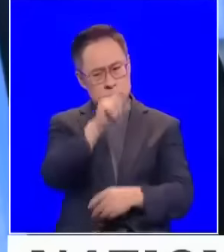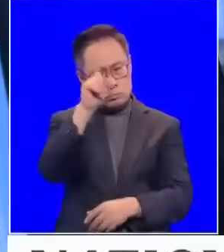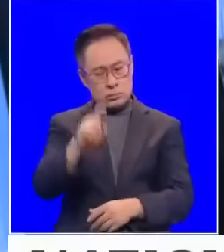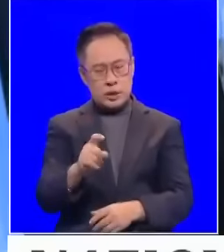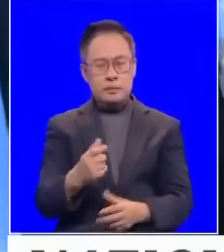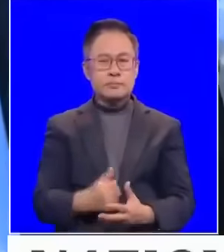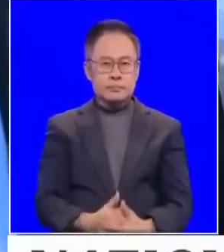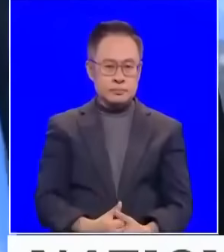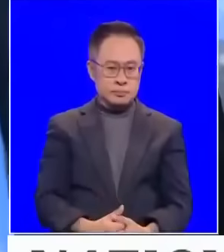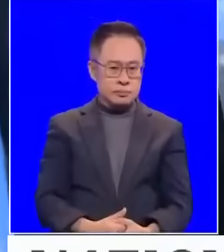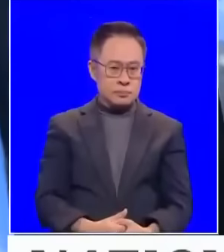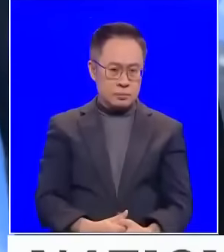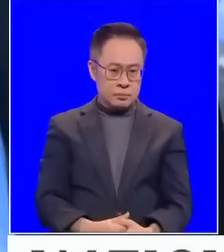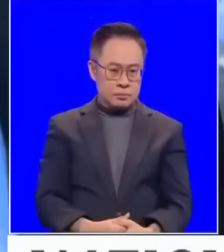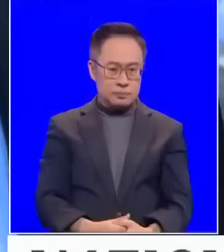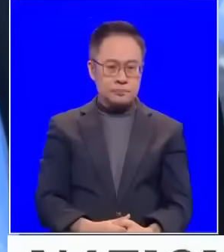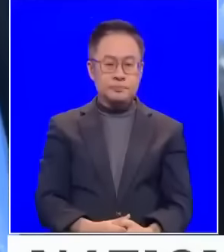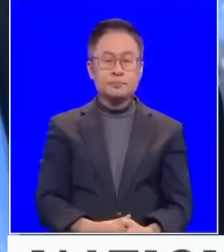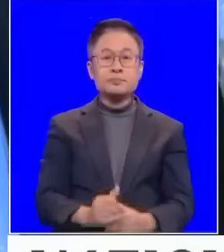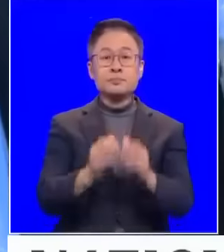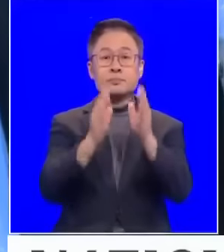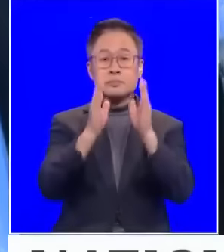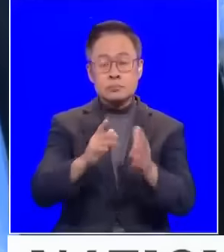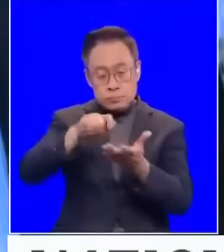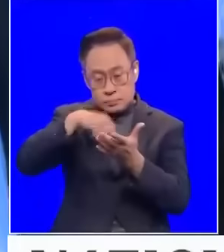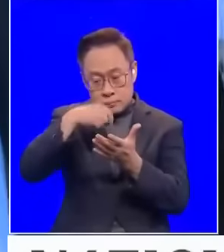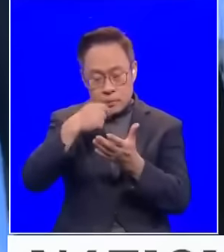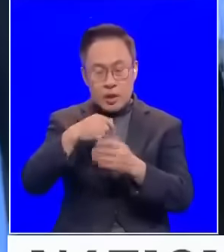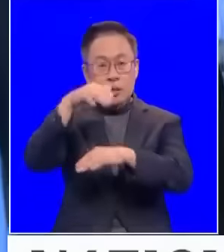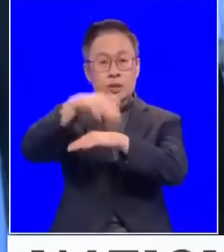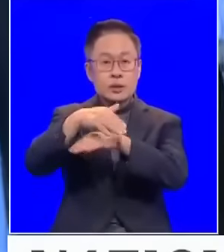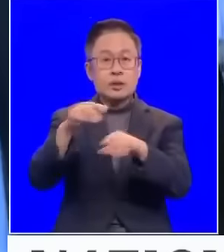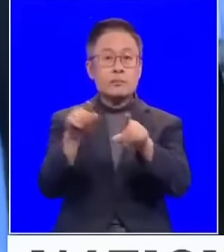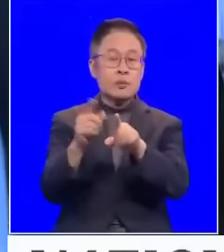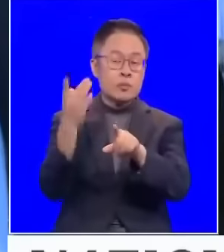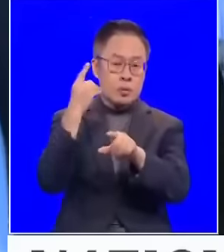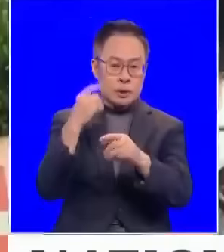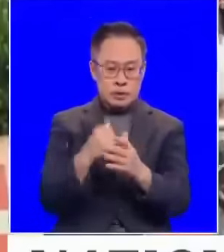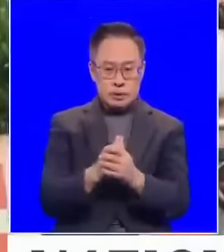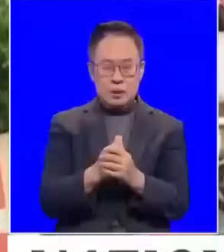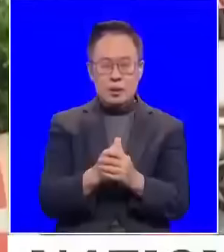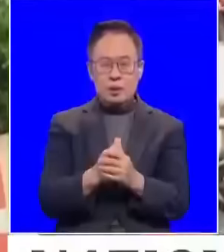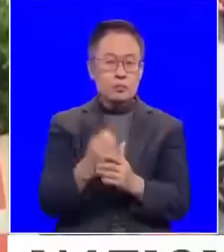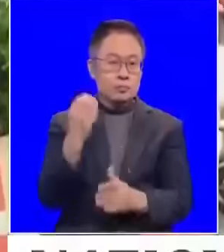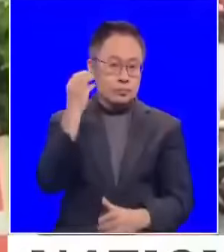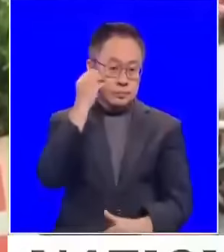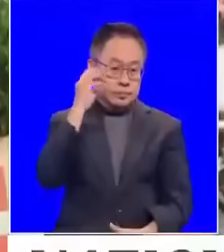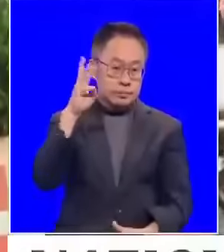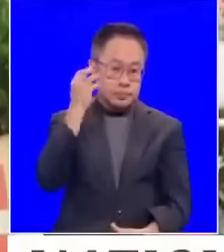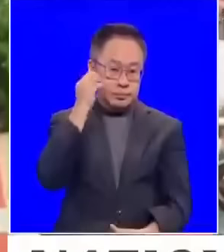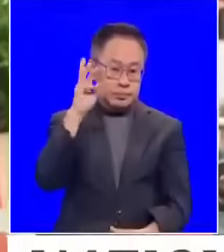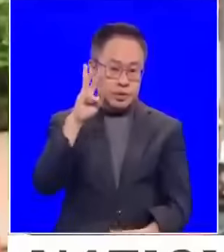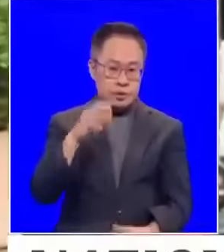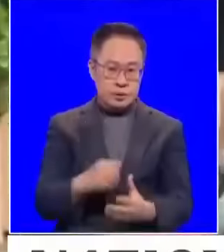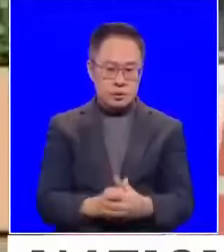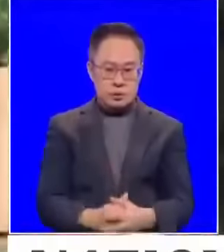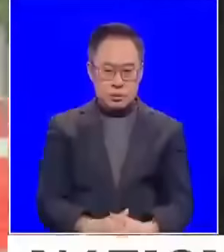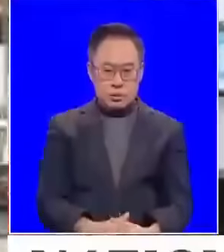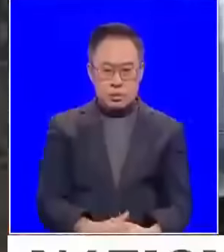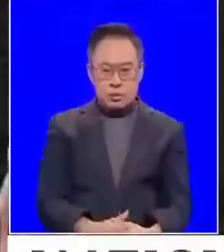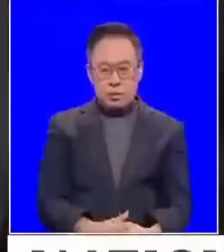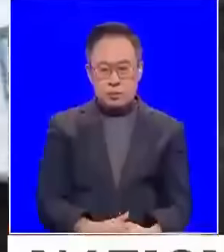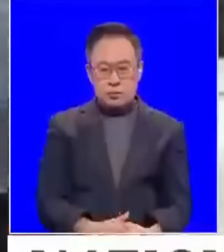งก็ไปร่วมวงรับประทานอาหารค่ำดินเนอร์เมื่อคืนนี้ด้วยก็คือคุณวราวุธศิลปะอาชานะคะก็เป็นหัวหน้าพัก